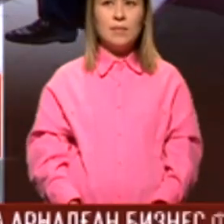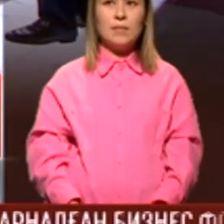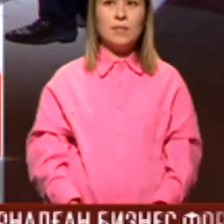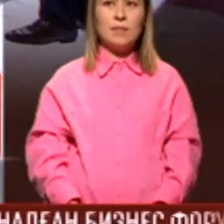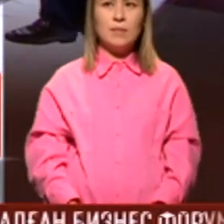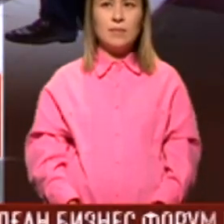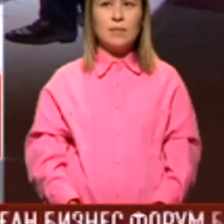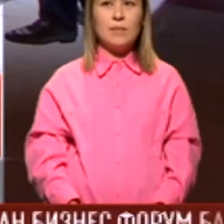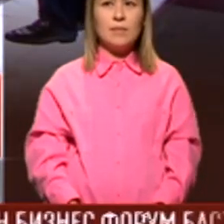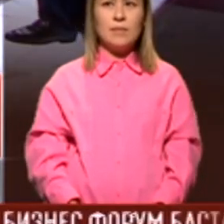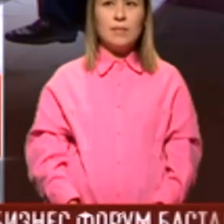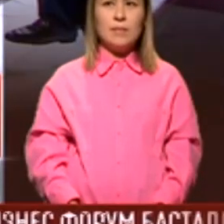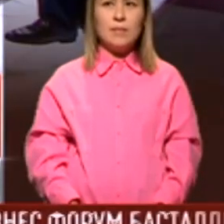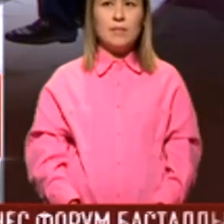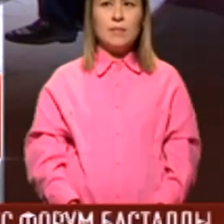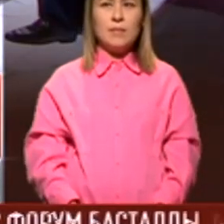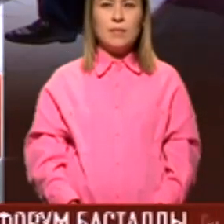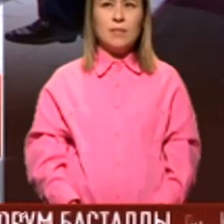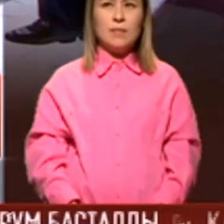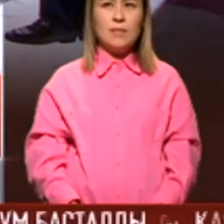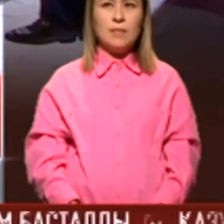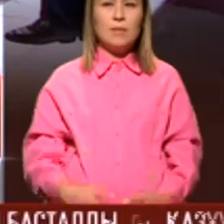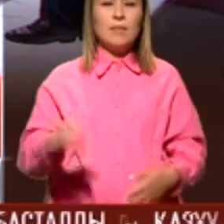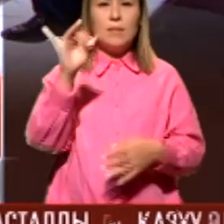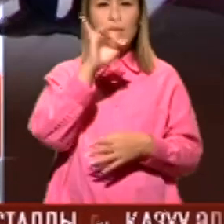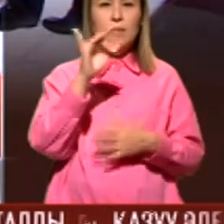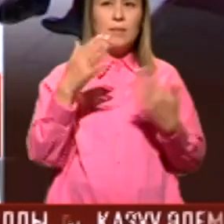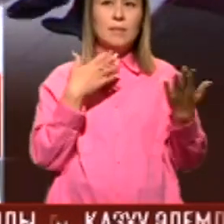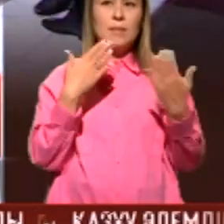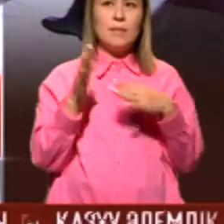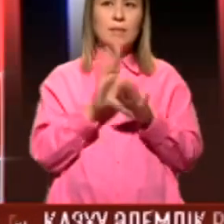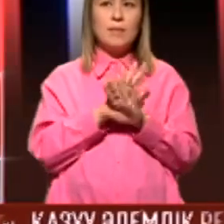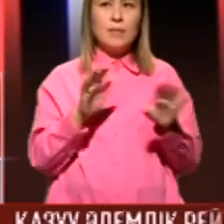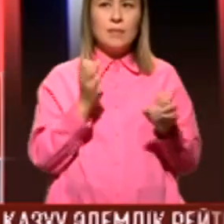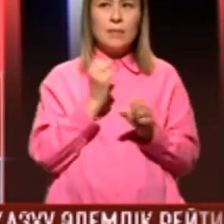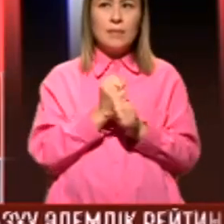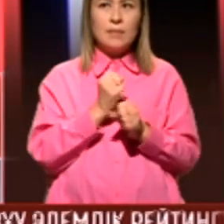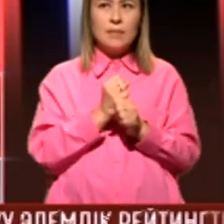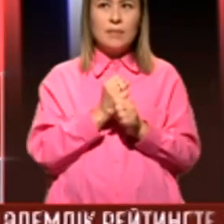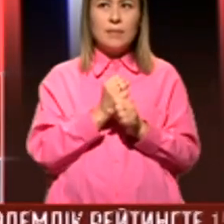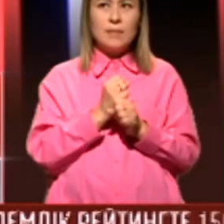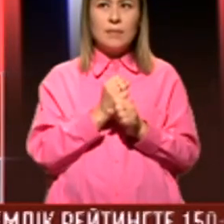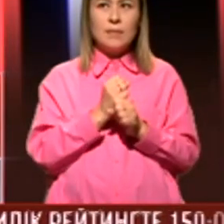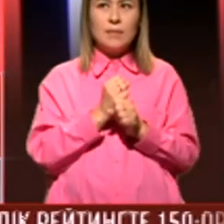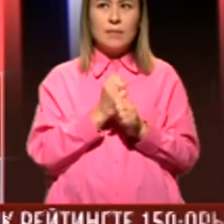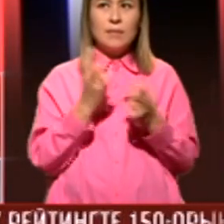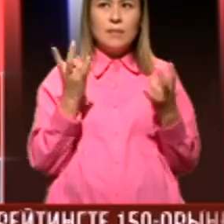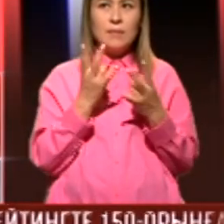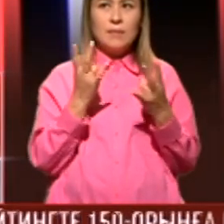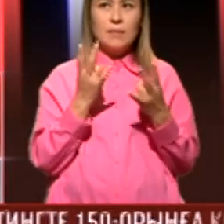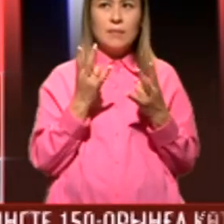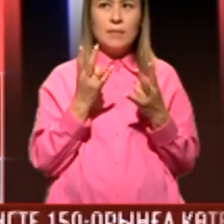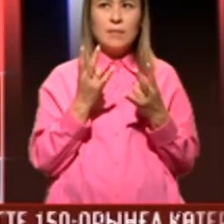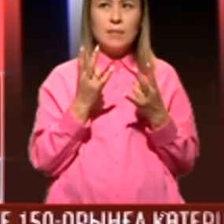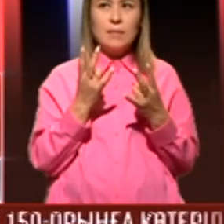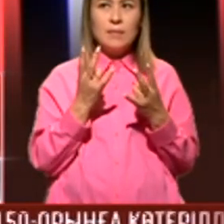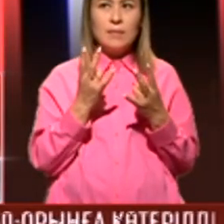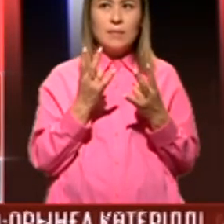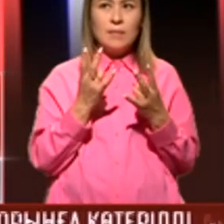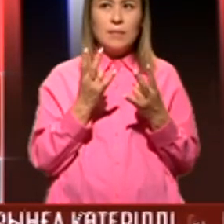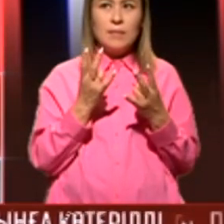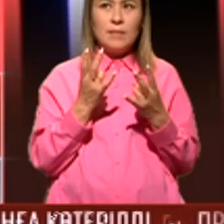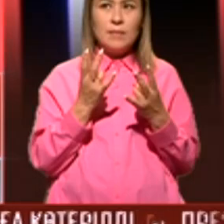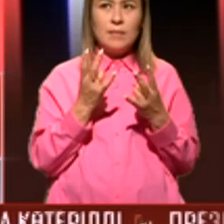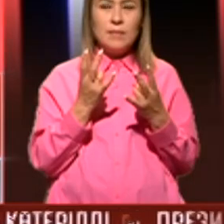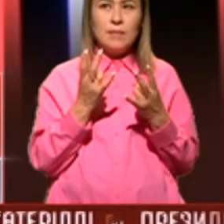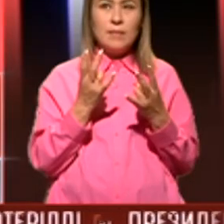қамақтандырмасаң, қаруландырмасаң, Айдос мырза, біз тарихпен байланыстыратын емес, тарихты жасайтын кезде тұрмыз қазір. Шын айту керек. Ашқан айтайық, мойындайық. Біз